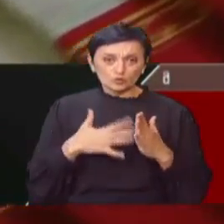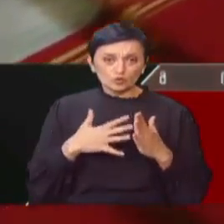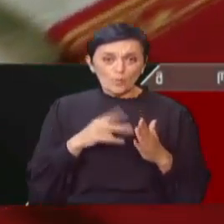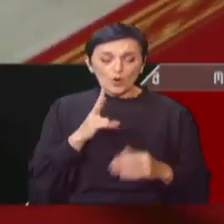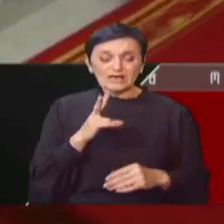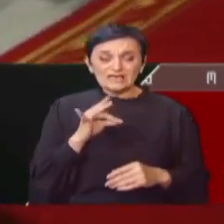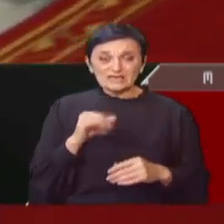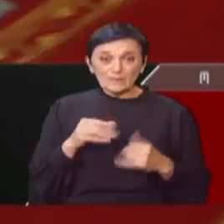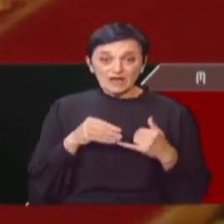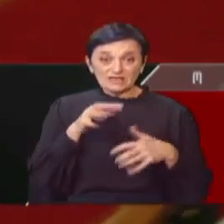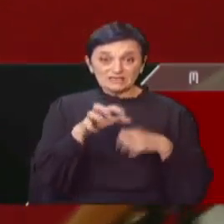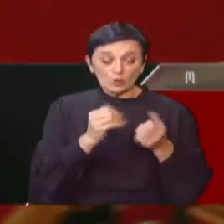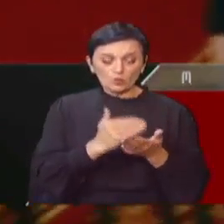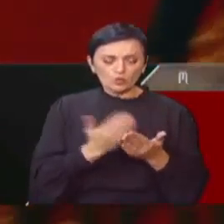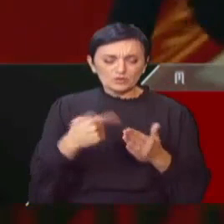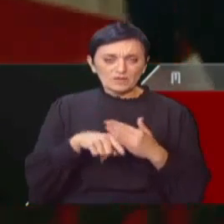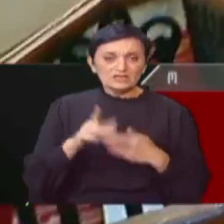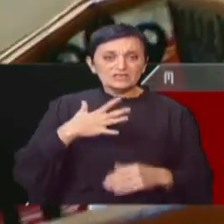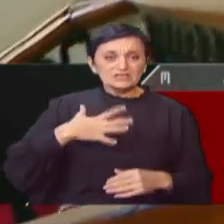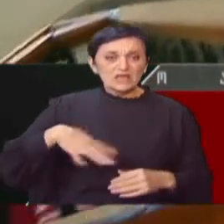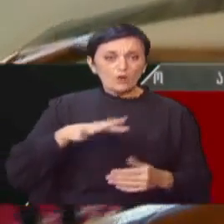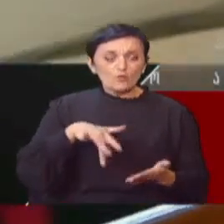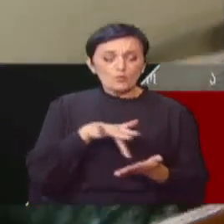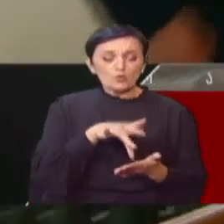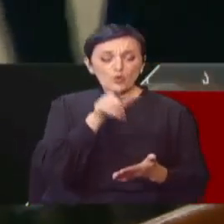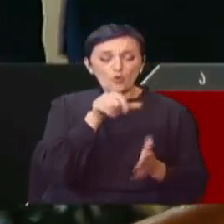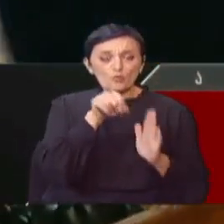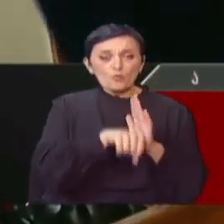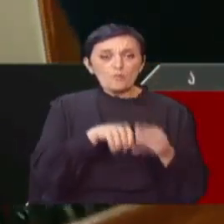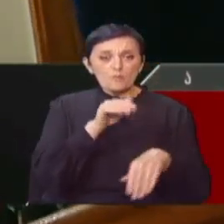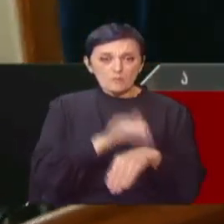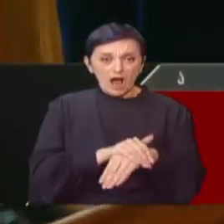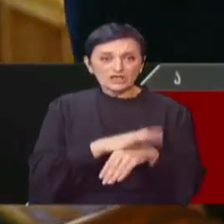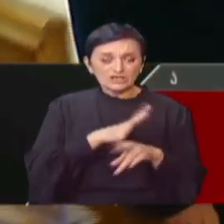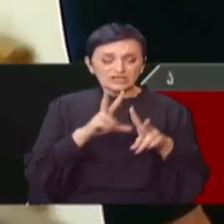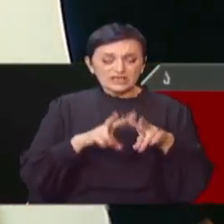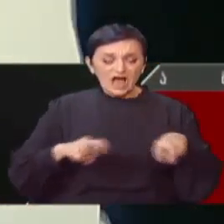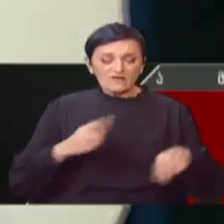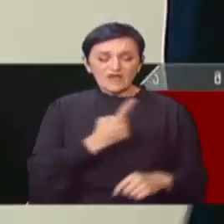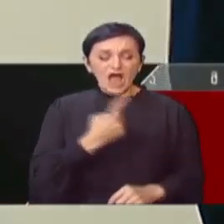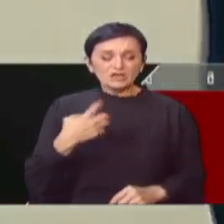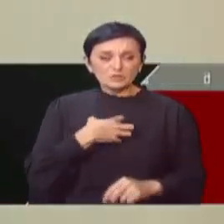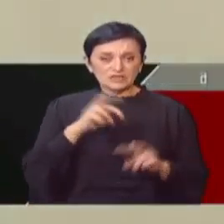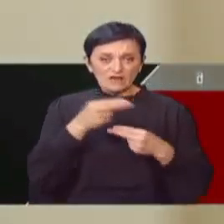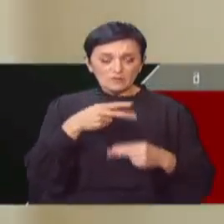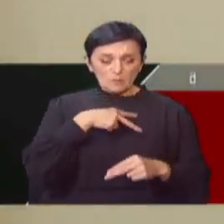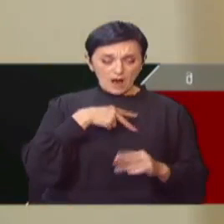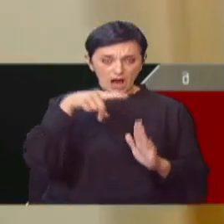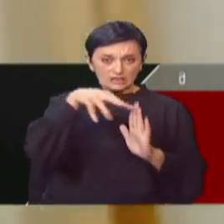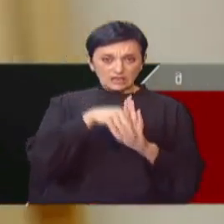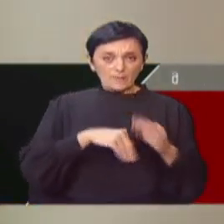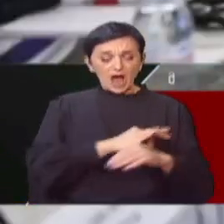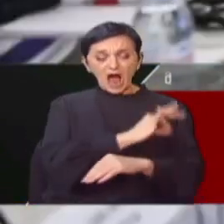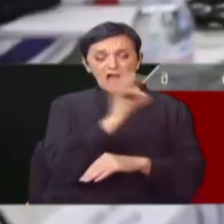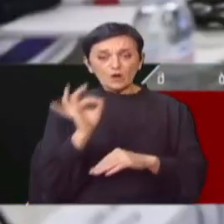კირბალთან საოკუპაციო რეჟიმის მიერ საქართველოს მოქალაქის მკვლელობის ფაქტი იყო განხილვის ერთ-ერთი მთავარი თემა პარლამენტში.